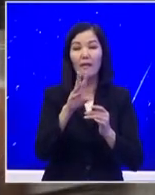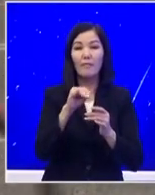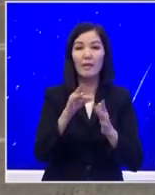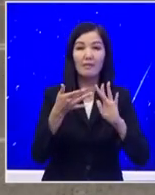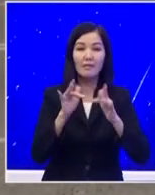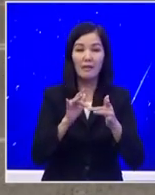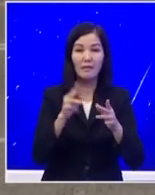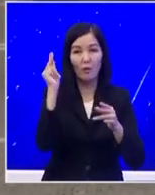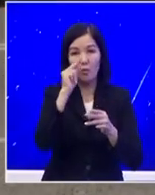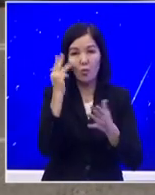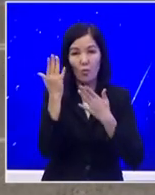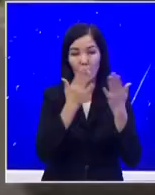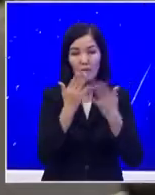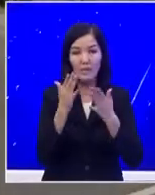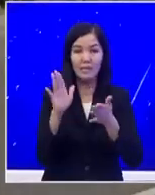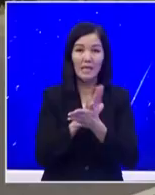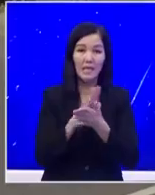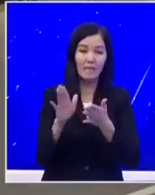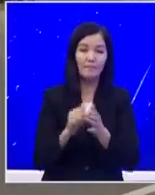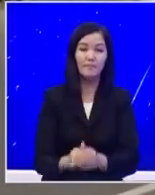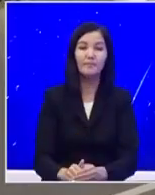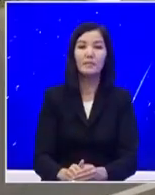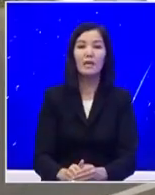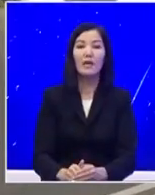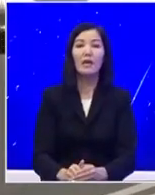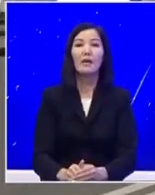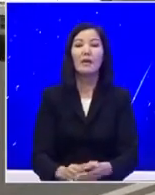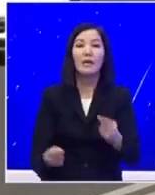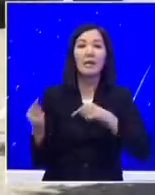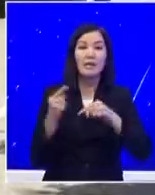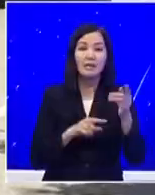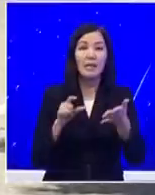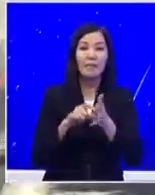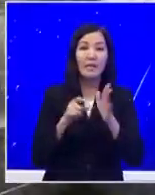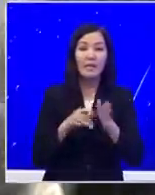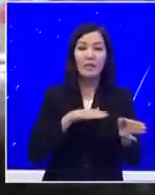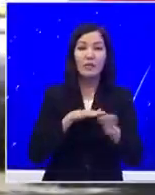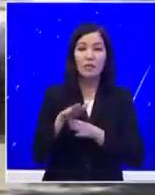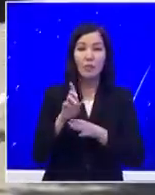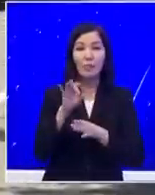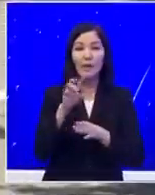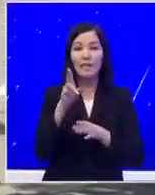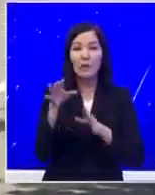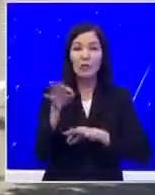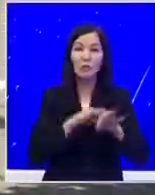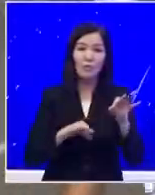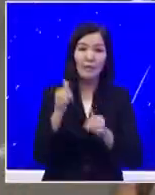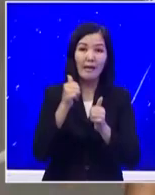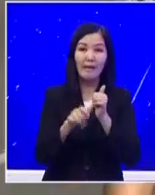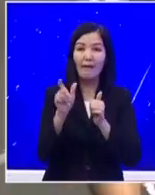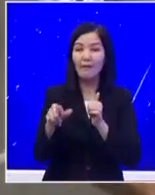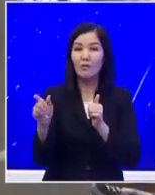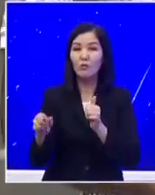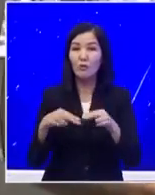сайтында оқиды, оқу тегін. Атамекен ұлттық кәсіпкерлер палатасы арқылы жүзеге асатын бастау жобасында әр қатысушыға